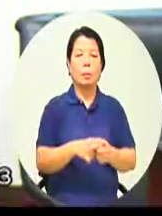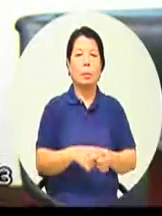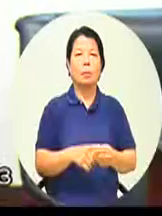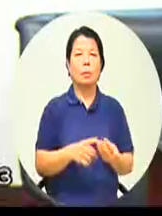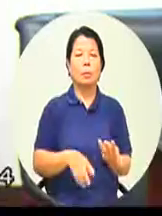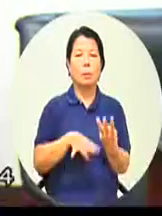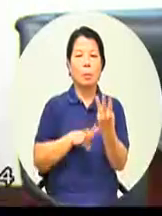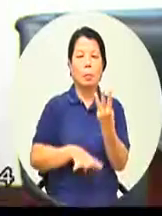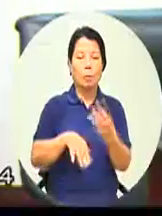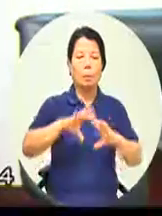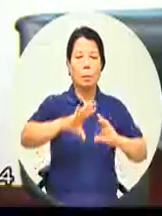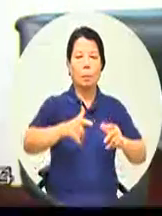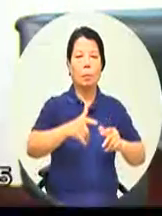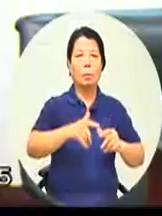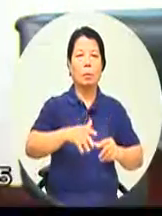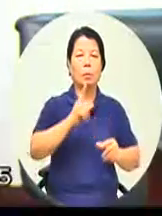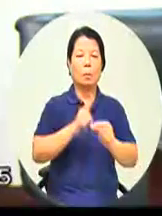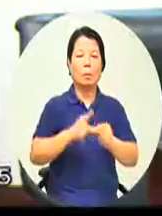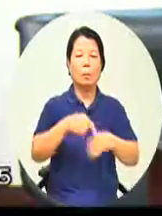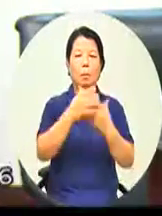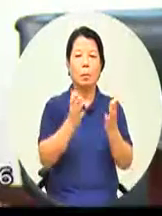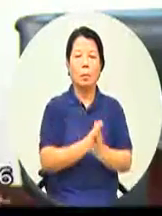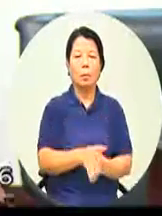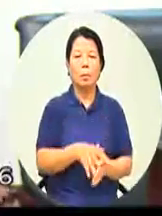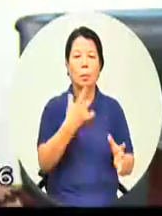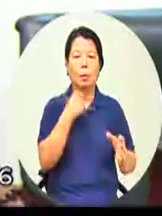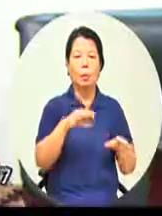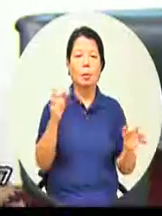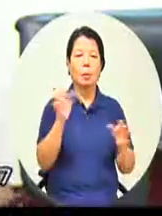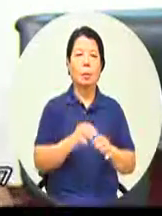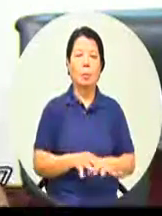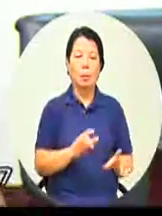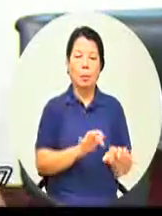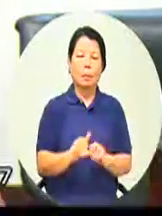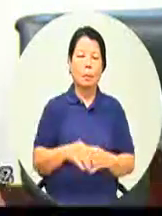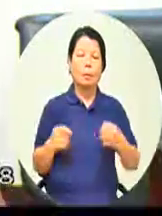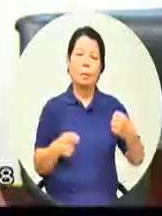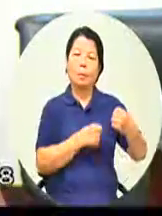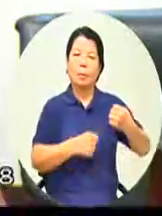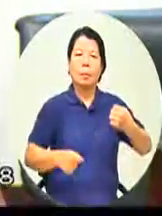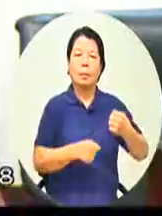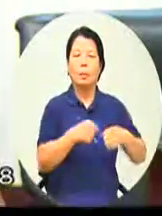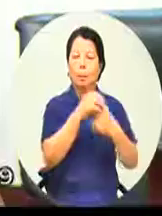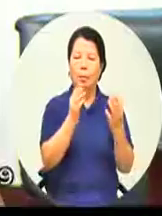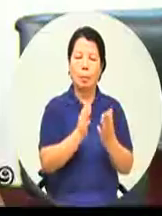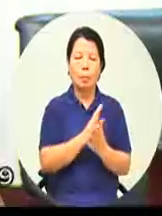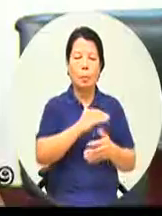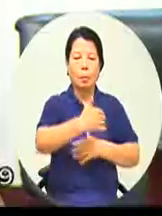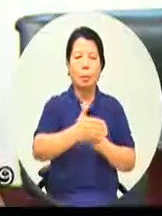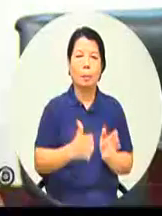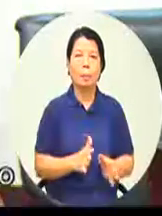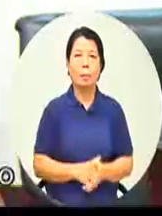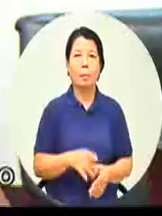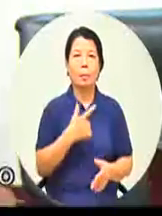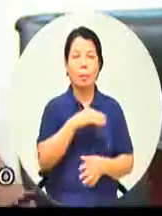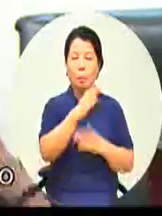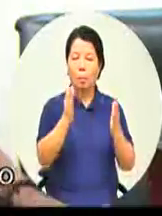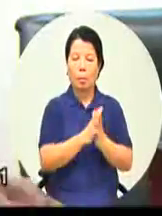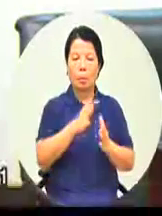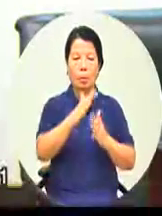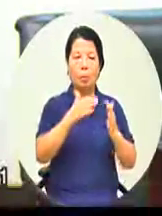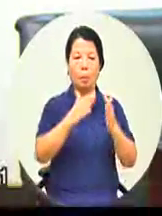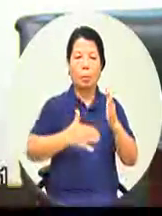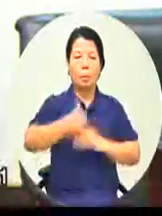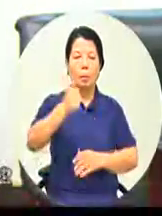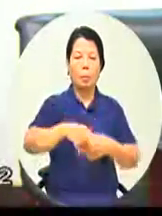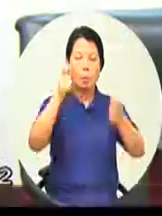习到咱的管乐班，这是咱。所有的校长，我相信咱整个大